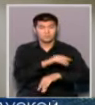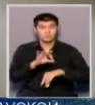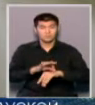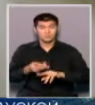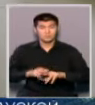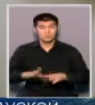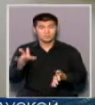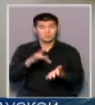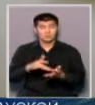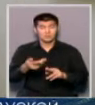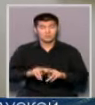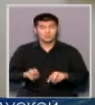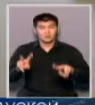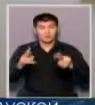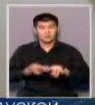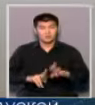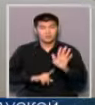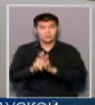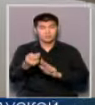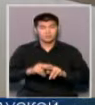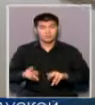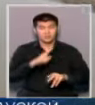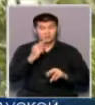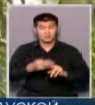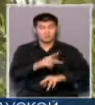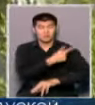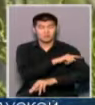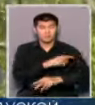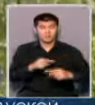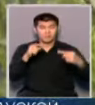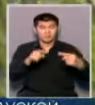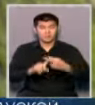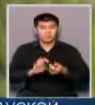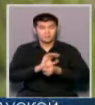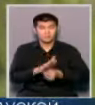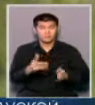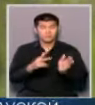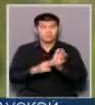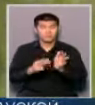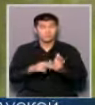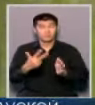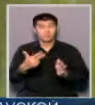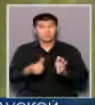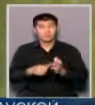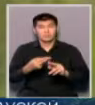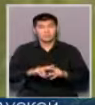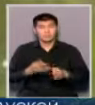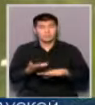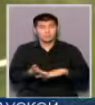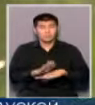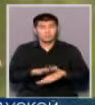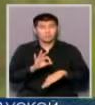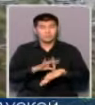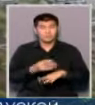проявляется в городе специалисты начали бить тревогу врачи сейчас борются за жизнь 86 пациентов состояние которых оценивается